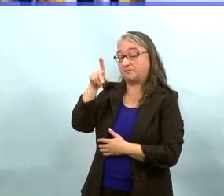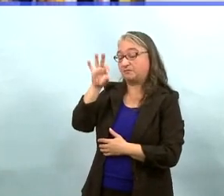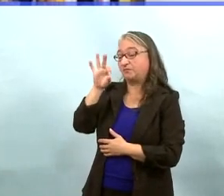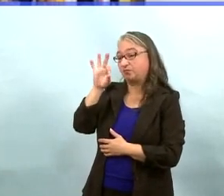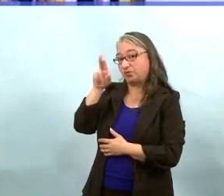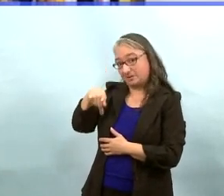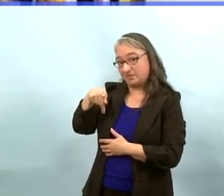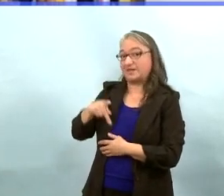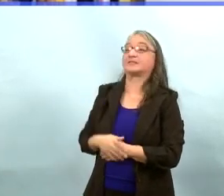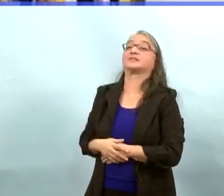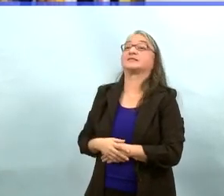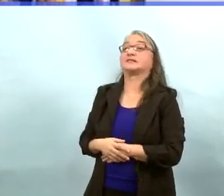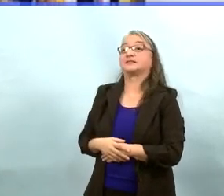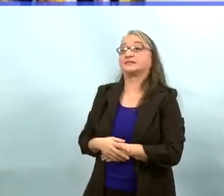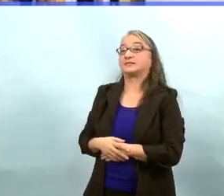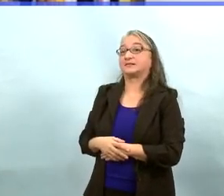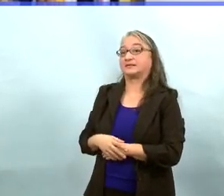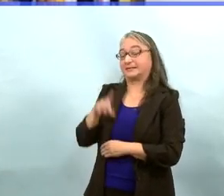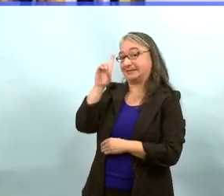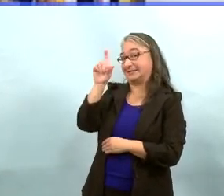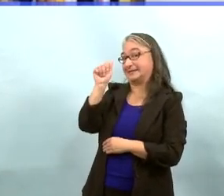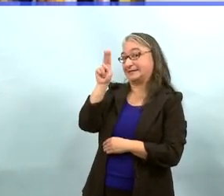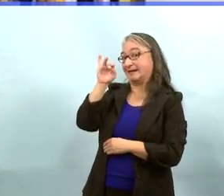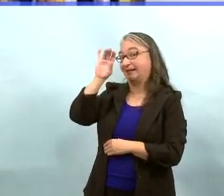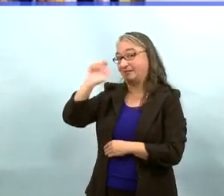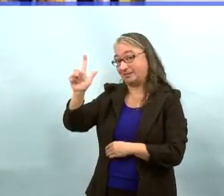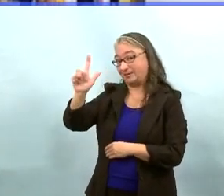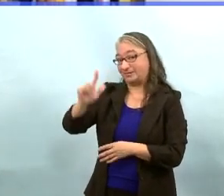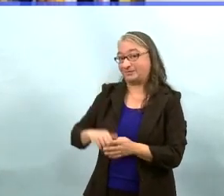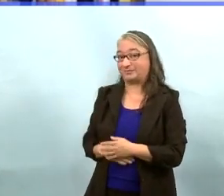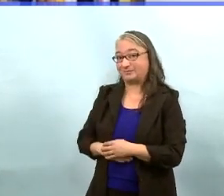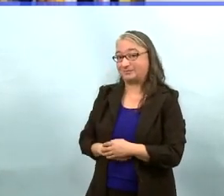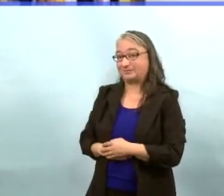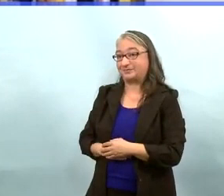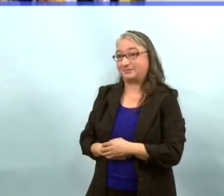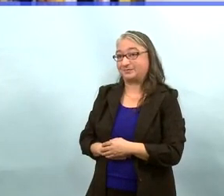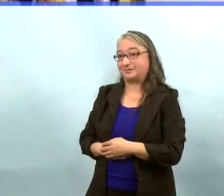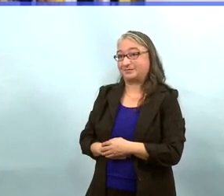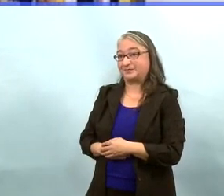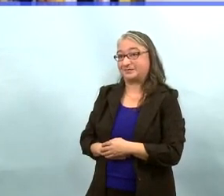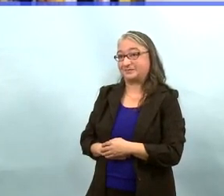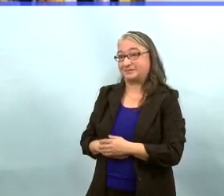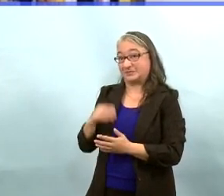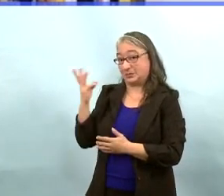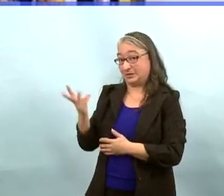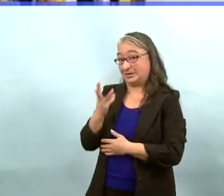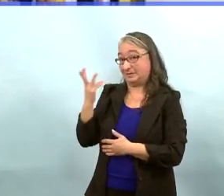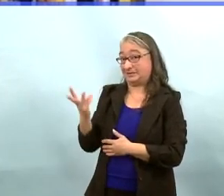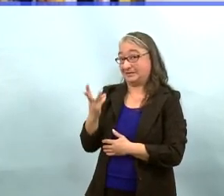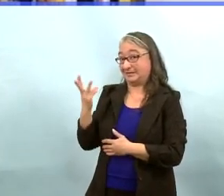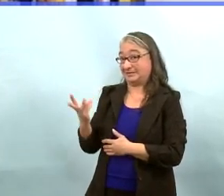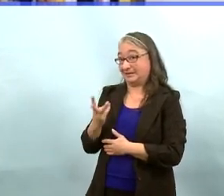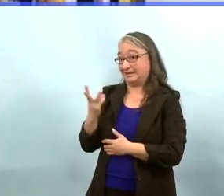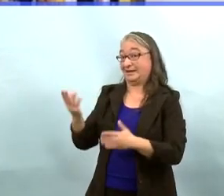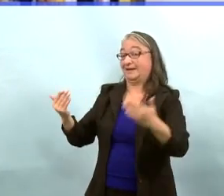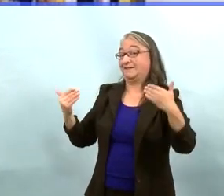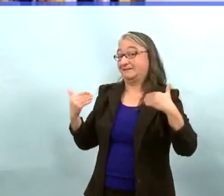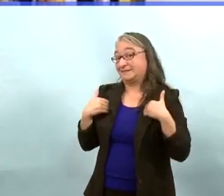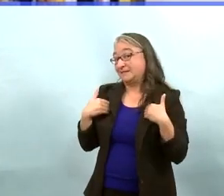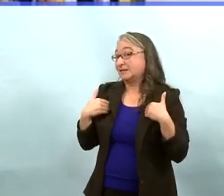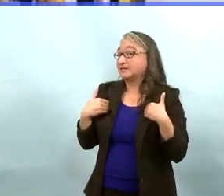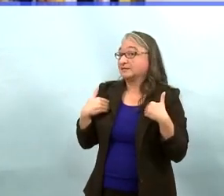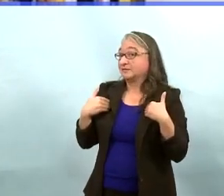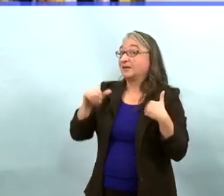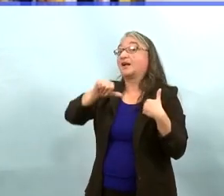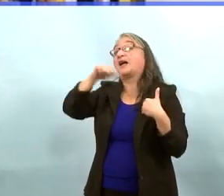Bonjour, Dr. Reimer. Pour les Manitobains ruraux, quand c'est qu'ils vont avoir des cliniques éphémères dans leur communauté?